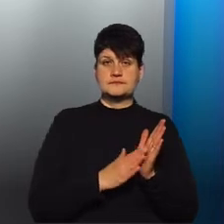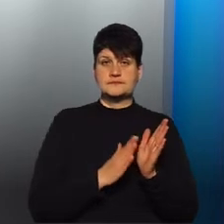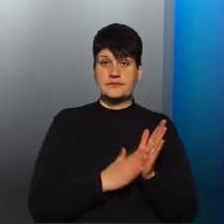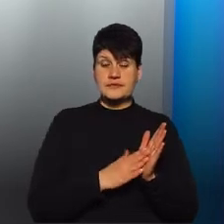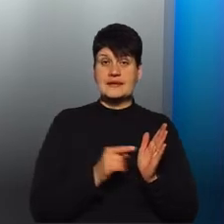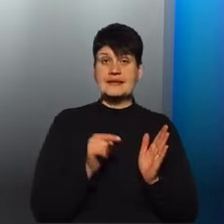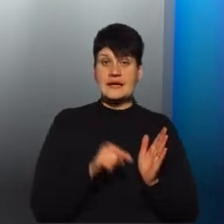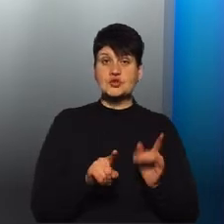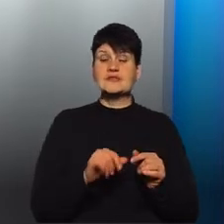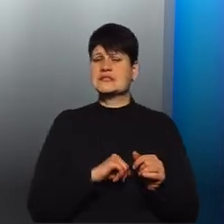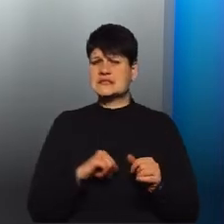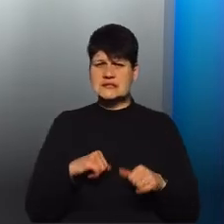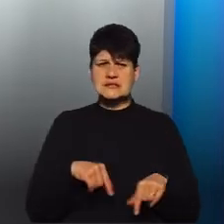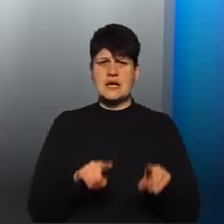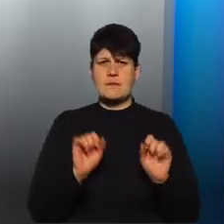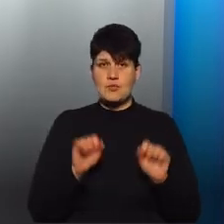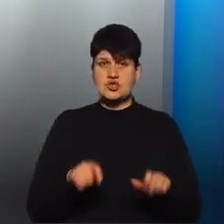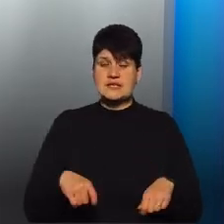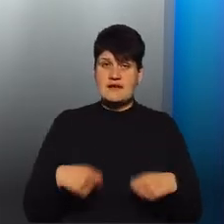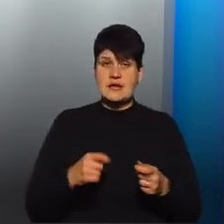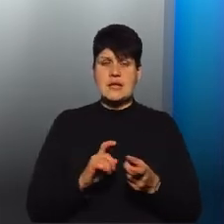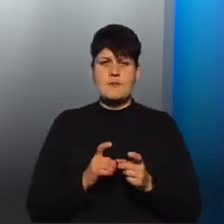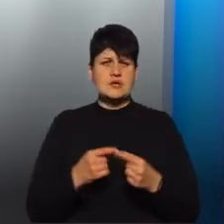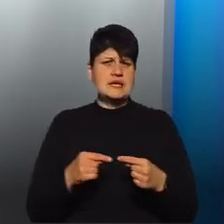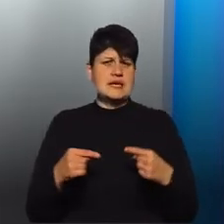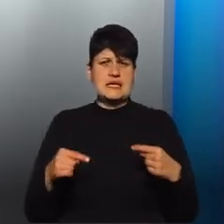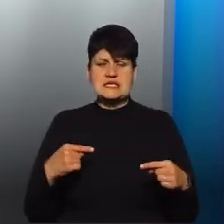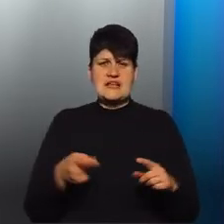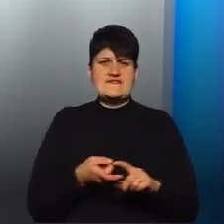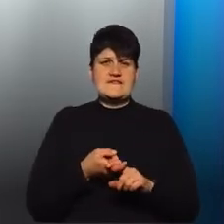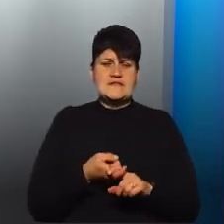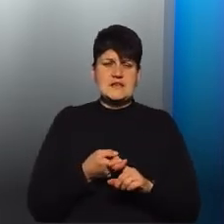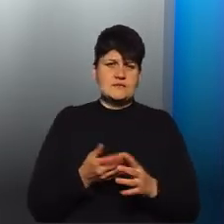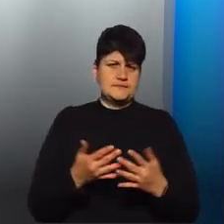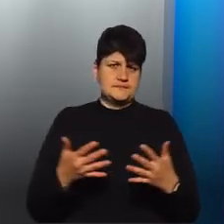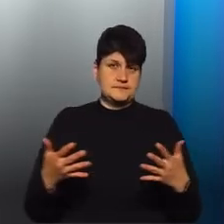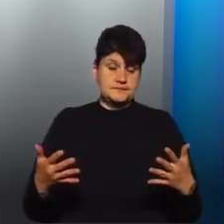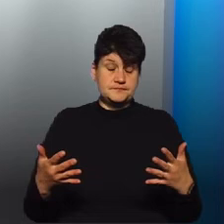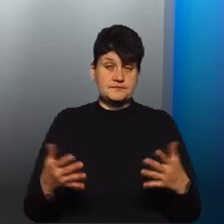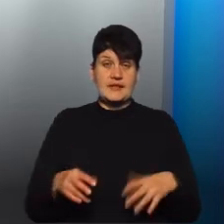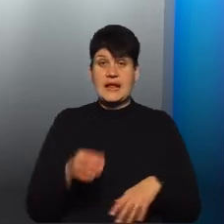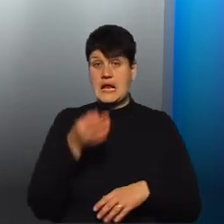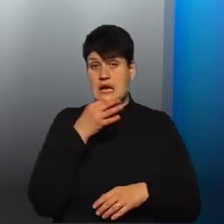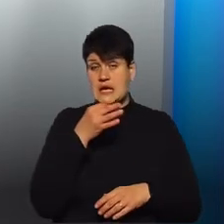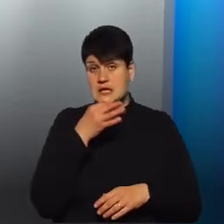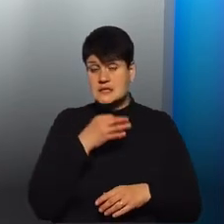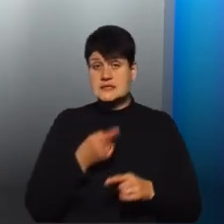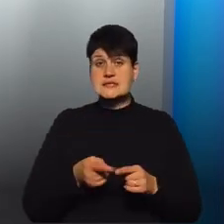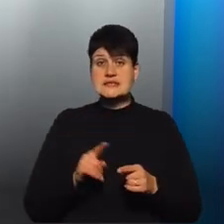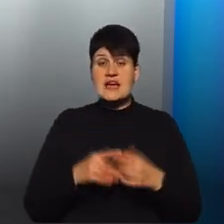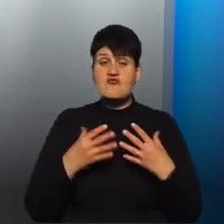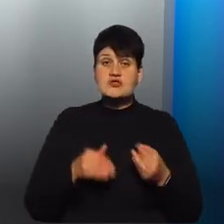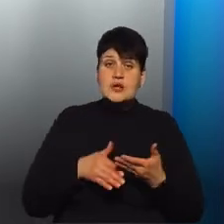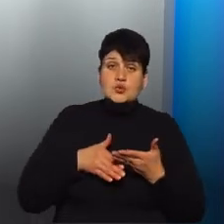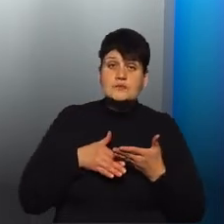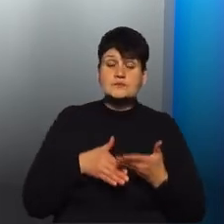може давати і боротися з різними вірусами, бактеріями і так далі. Лікарські засоби – це вже як допоміжний інструмент,